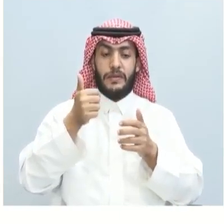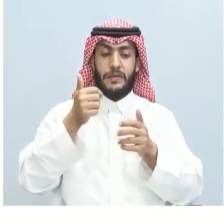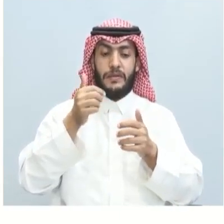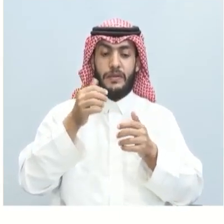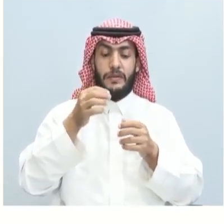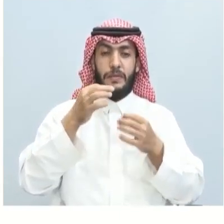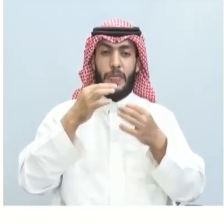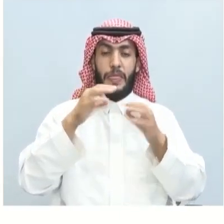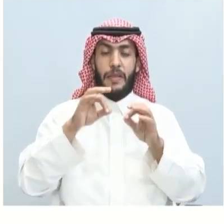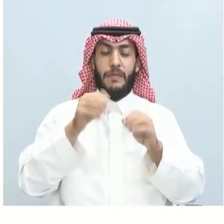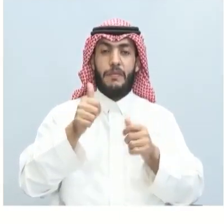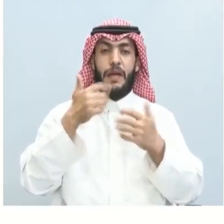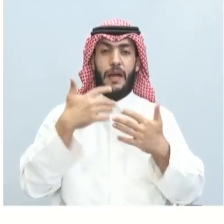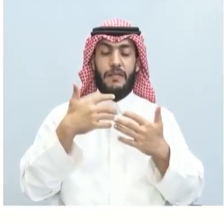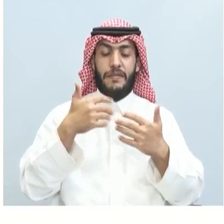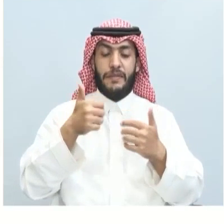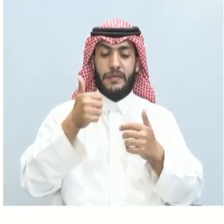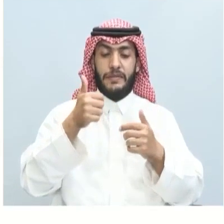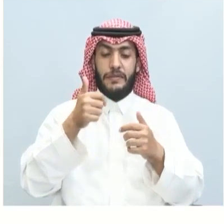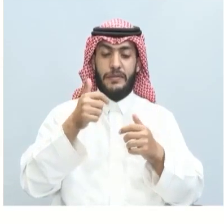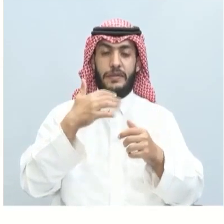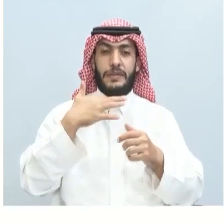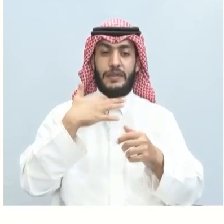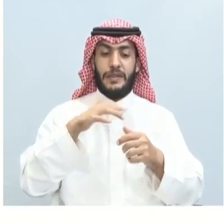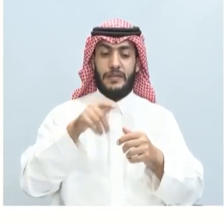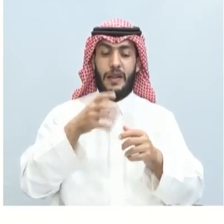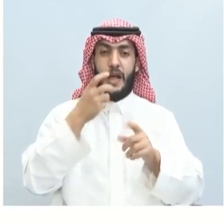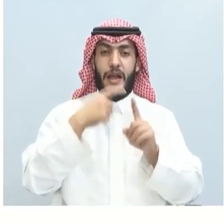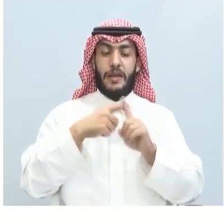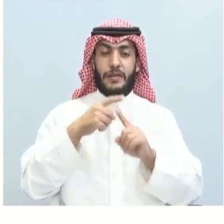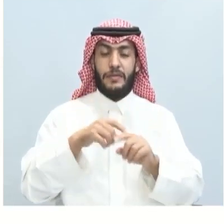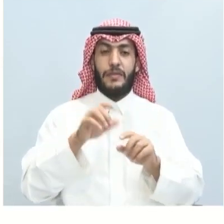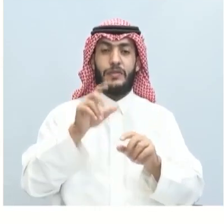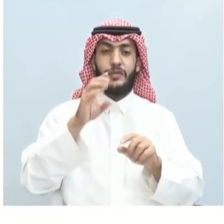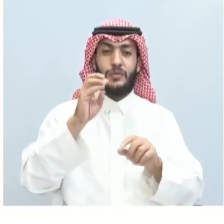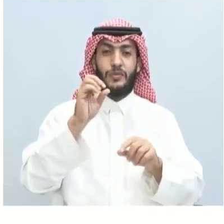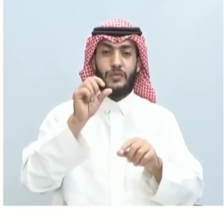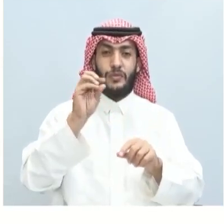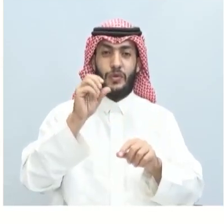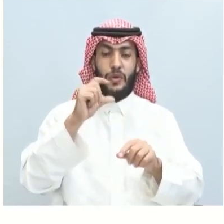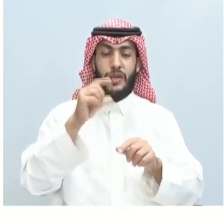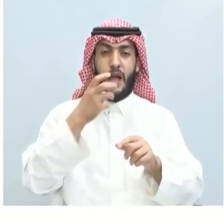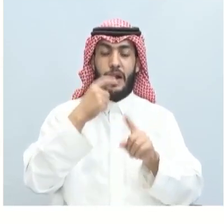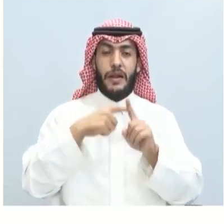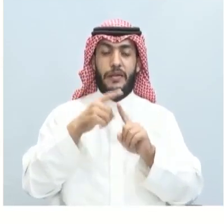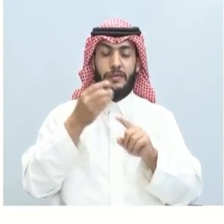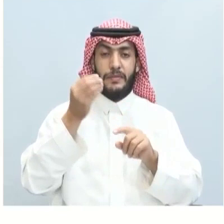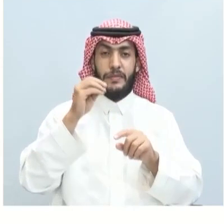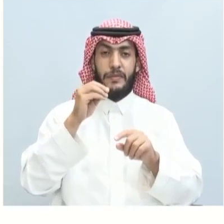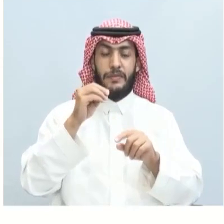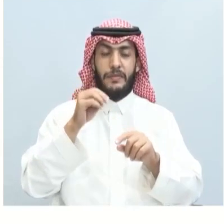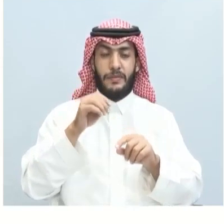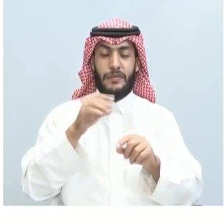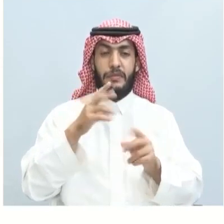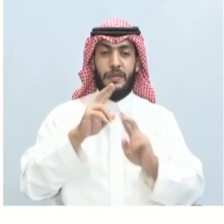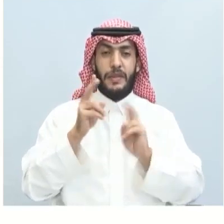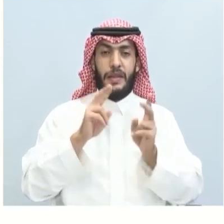الذي تستهلك فيه هذه الحراره اذا لدي الجهد الجهد هنا نوعه حراره اذا سيقوم